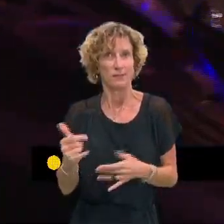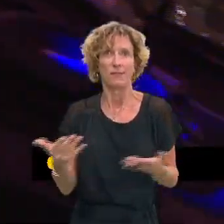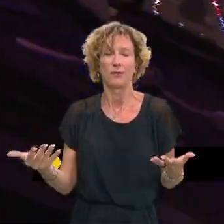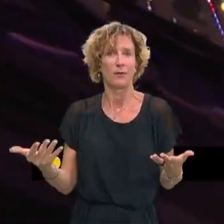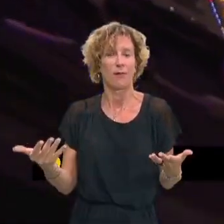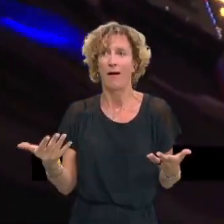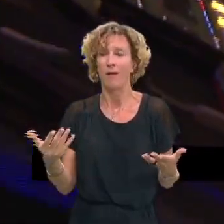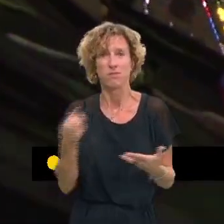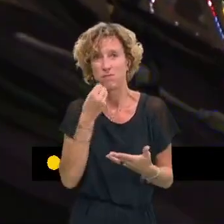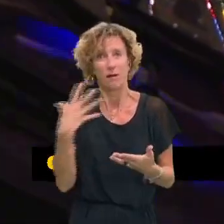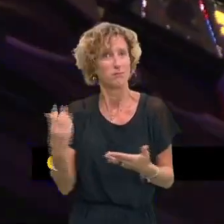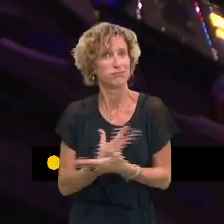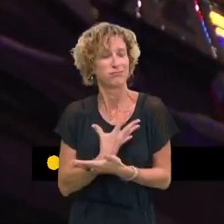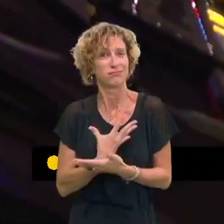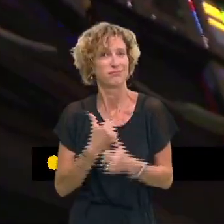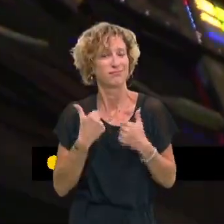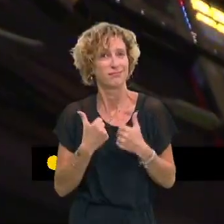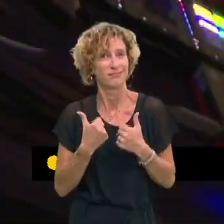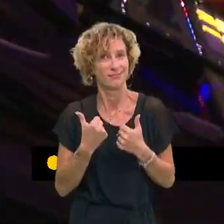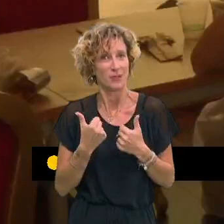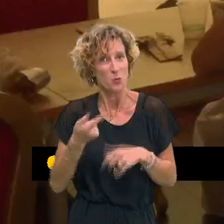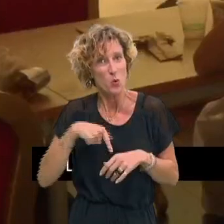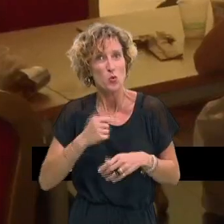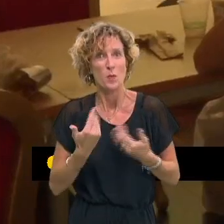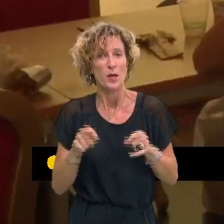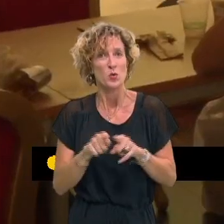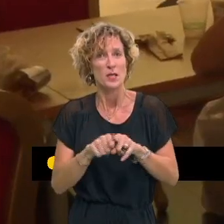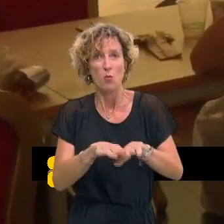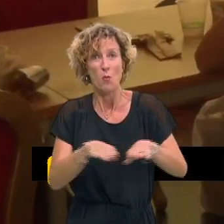évidemment c'est une très bonne nouvelle, non seulement pour nous mais aussi pour la scène locale,